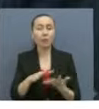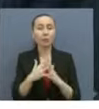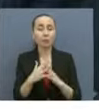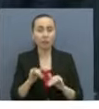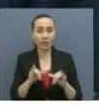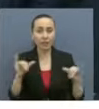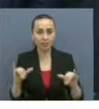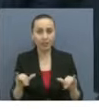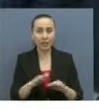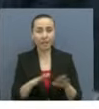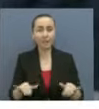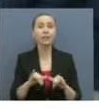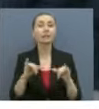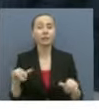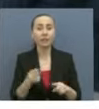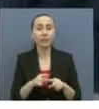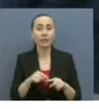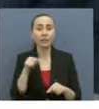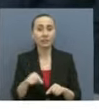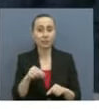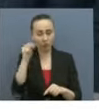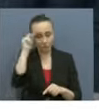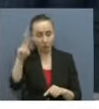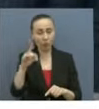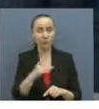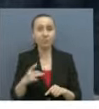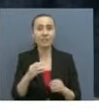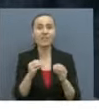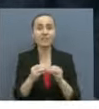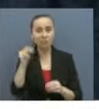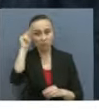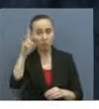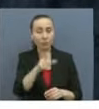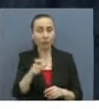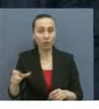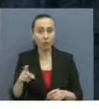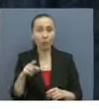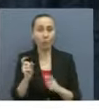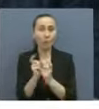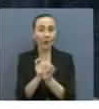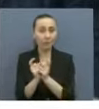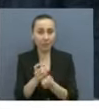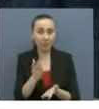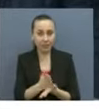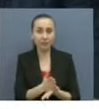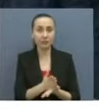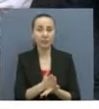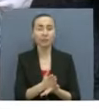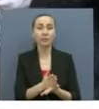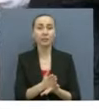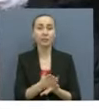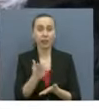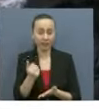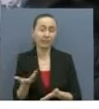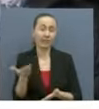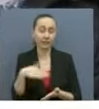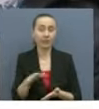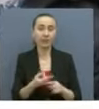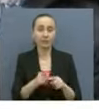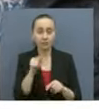занимаются спортом. Чемпионка республики здесь у нас есть. Есть. Здесь чемпионка по борьбе есть. По борьбе есть. Вот давайте мы